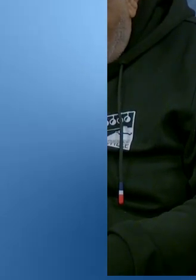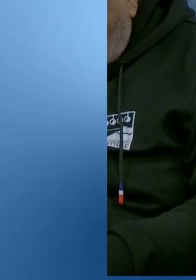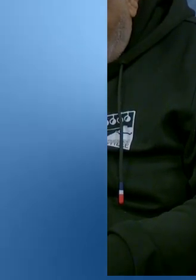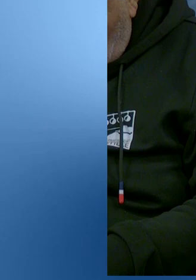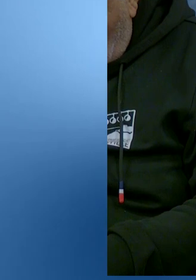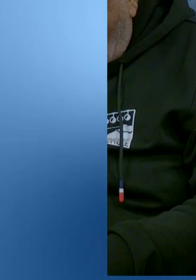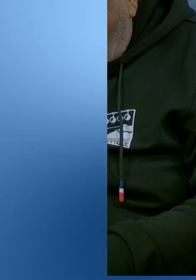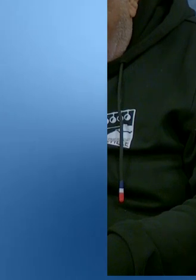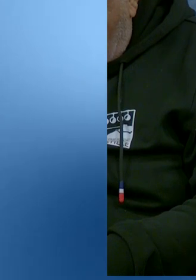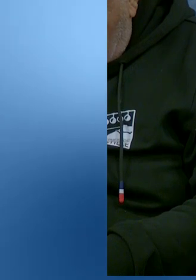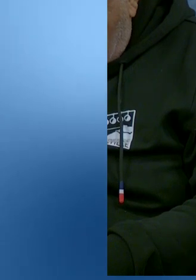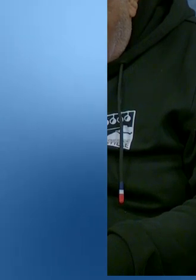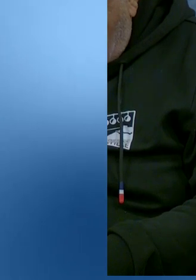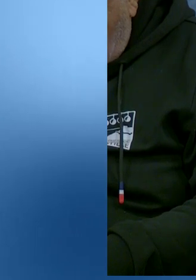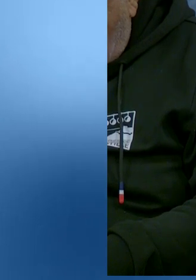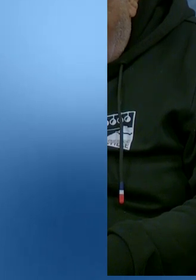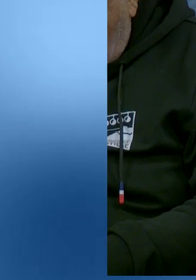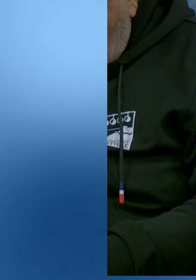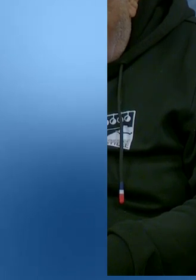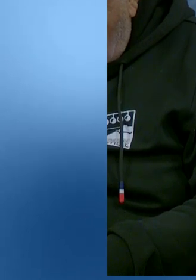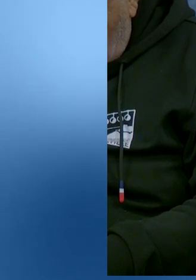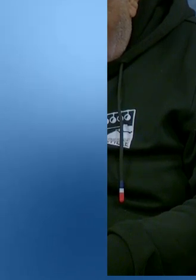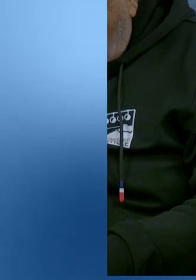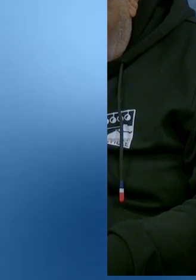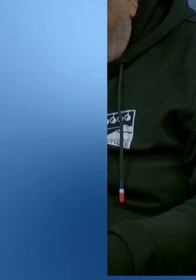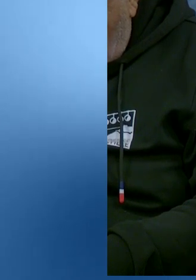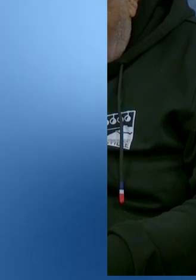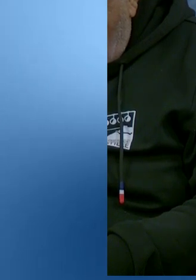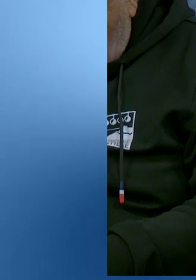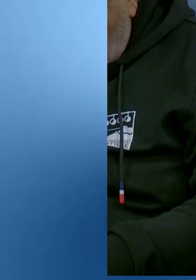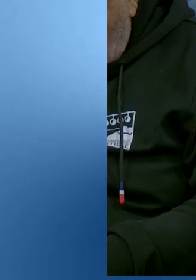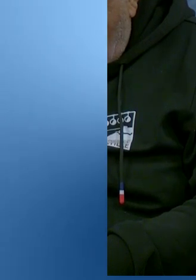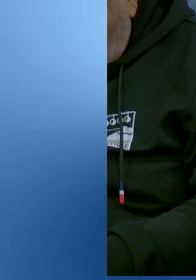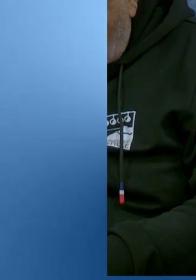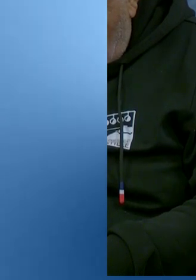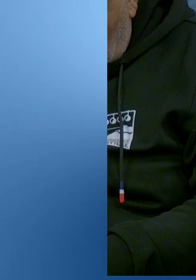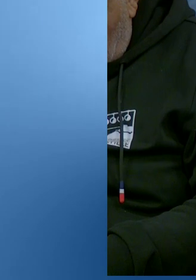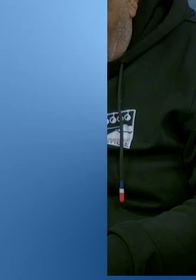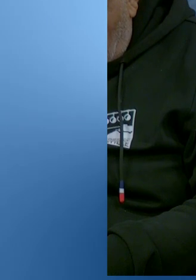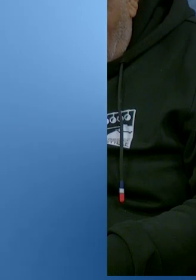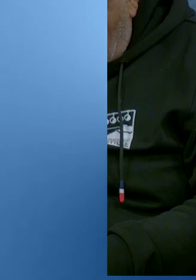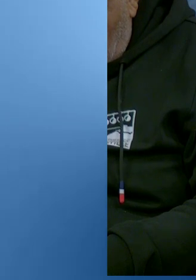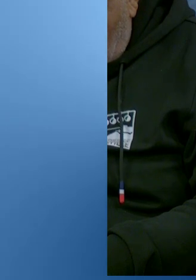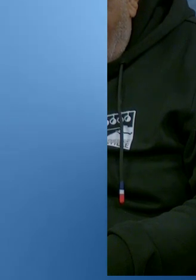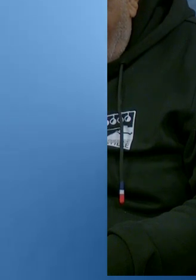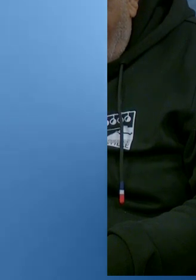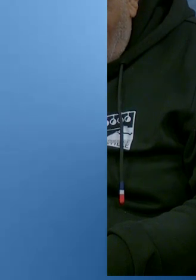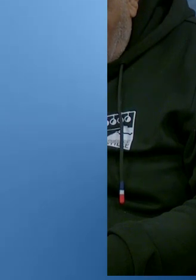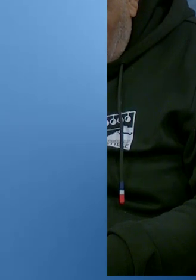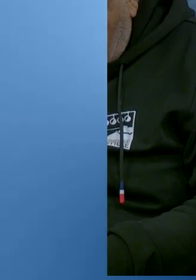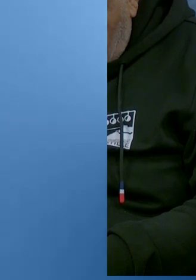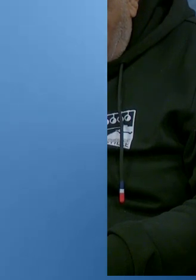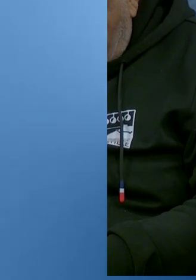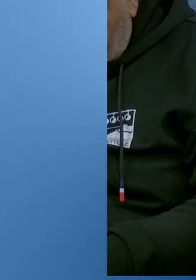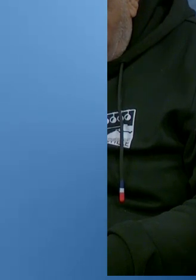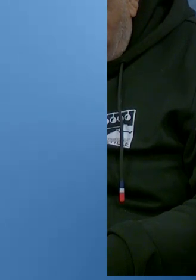vitalité de proximité deux élus de Grenoble Alpe métropole la conseillère métropolitaine déléguée au commerce qui siège en plus au sein de ce